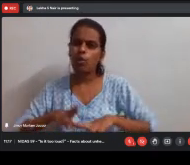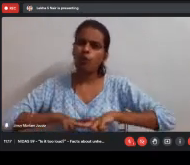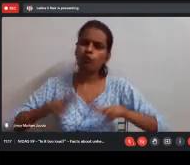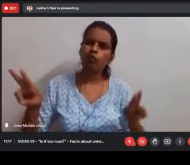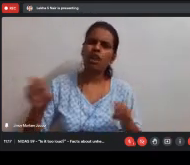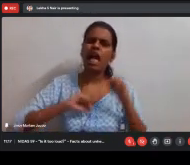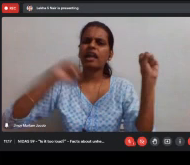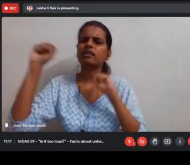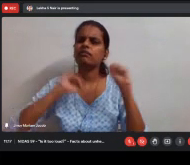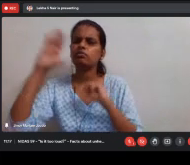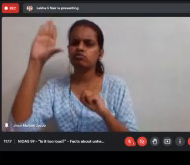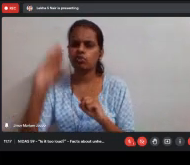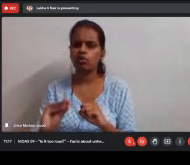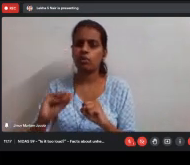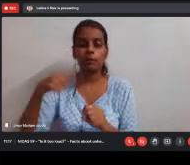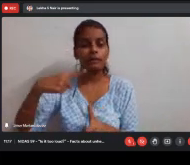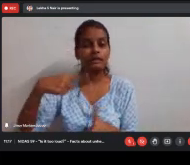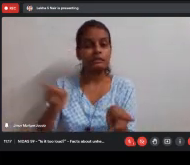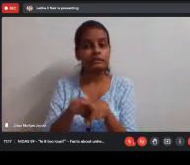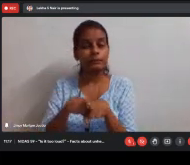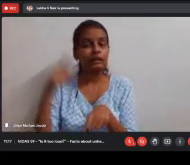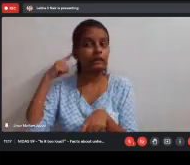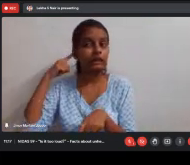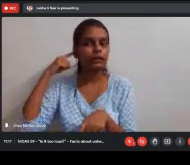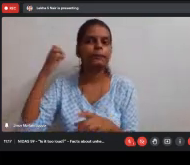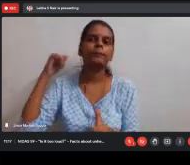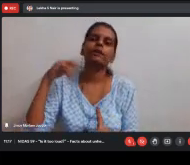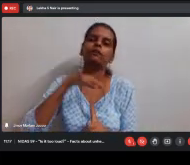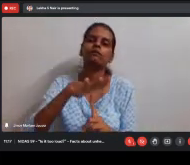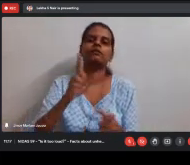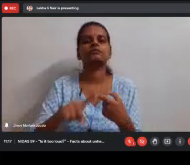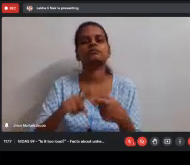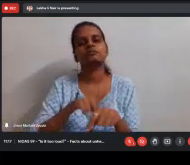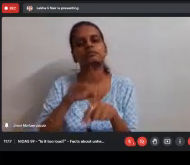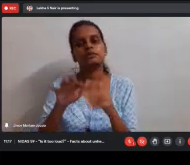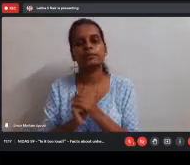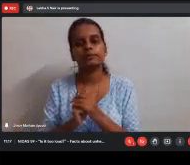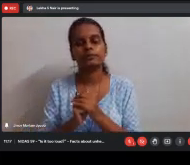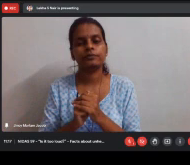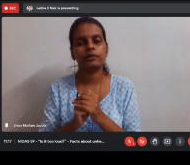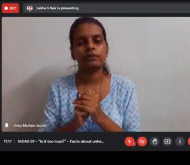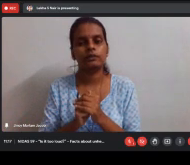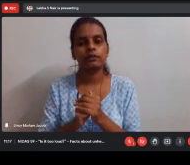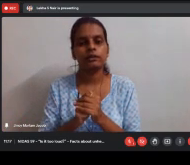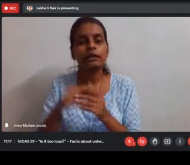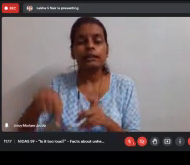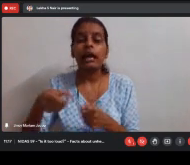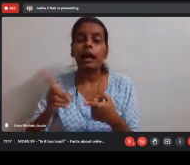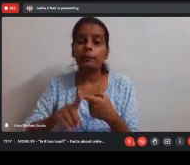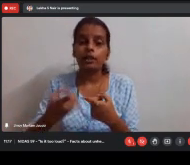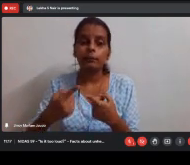ബാധിക്കുന്നുണ്ട്. ചെറുപ്പക്കാരെ സംബന്ധിച്ചിടത്തോളം NIHL ഒരു പ്രത്യേക പ്രാധാന്യമുണ്ട്. എന്തെന്ന് വെച്ചു കഴിഞ്ഞാൽ,